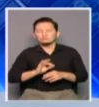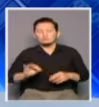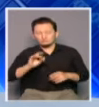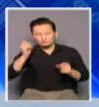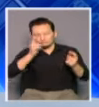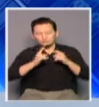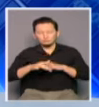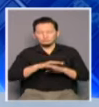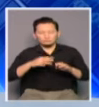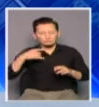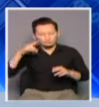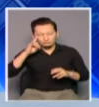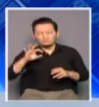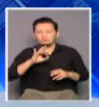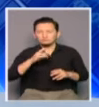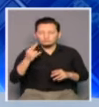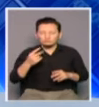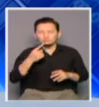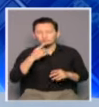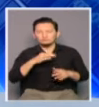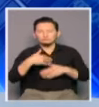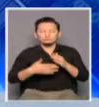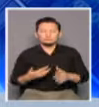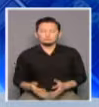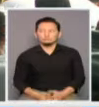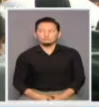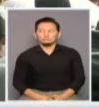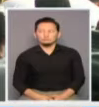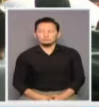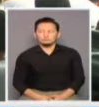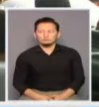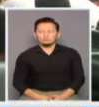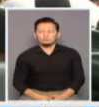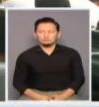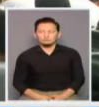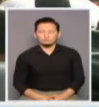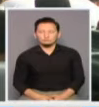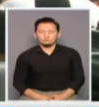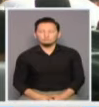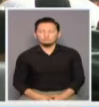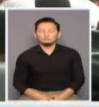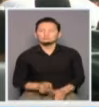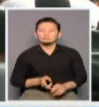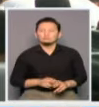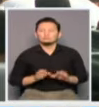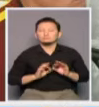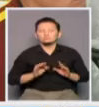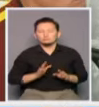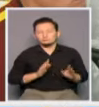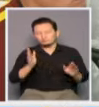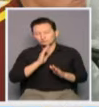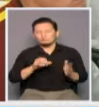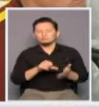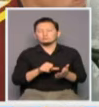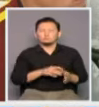наследия Казахстана на национальном и международном уровне. В ходе круглого стола было рассказано об экологическом